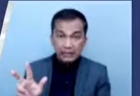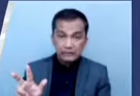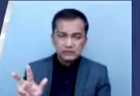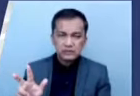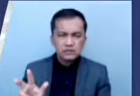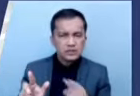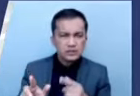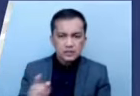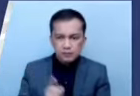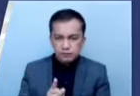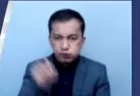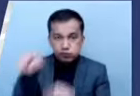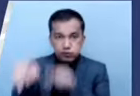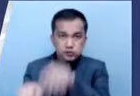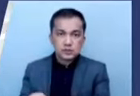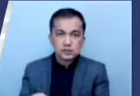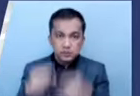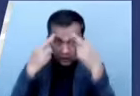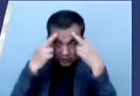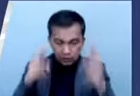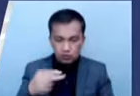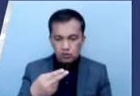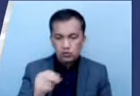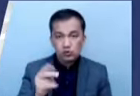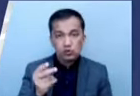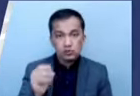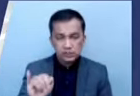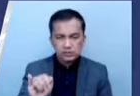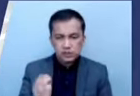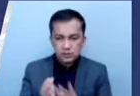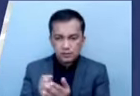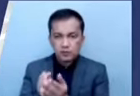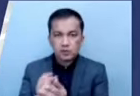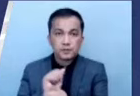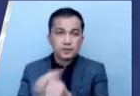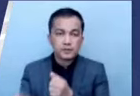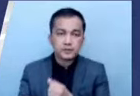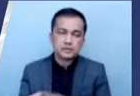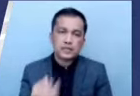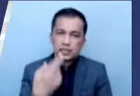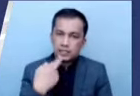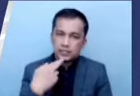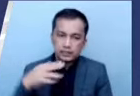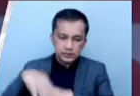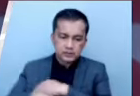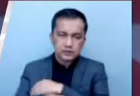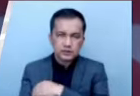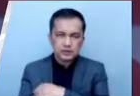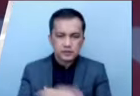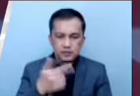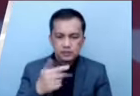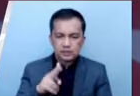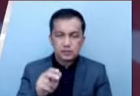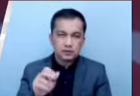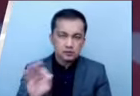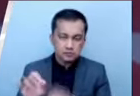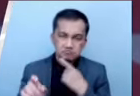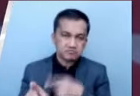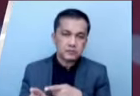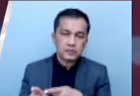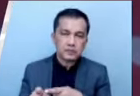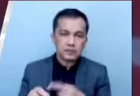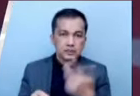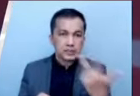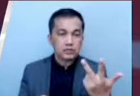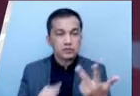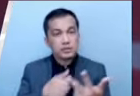attack ng mga rebeldeng Houthi sa mga barkong dumaraan sa Red Sea at Gulf of Aden. Tatlong iba pa nating kababayan